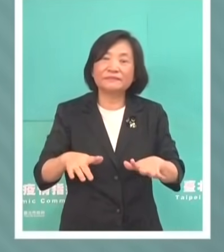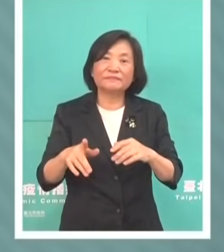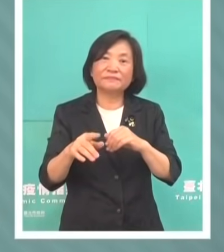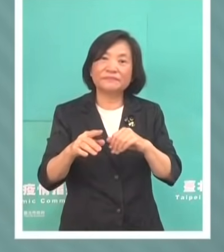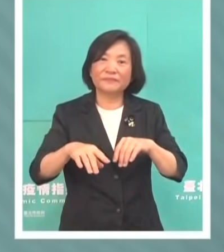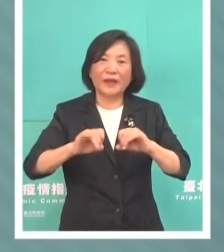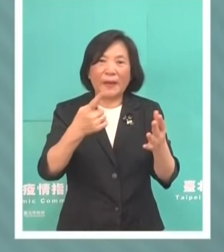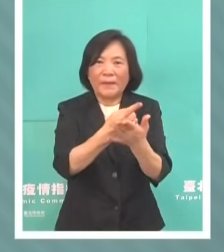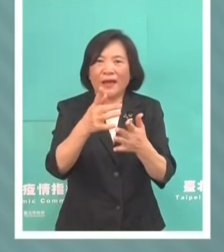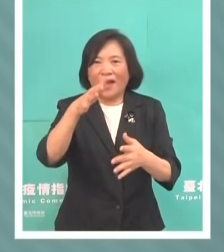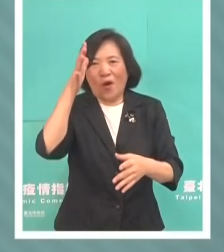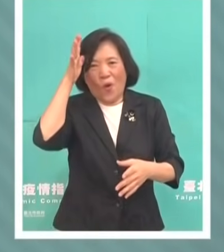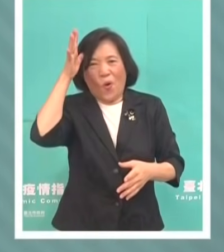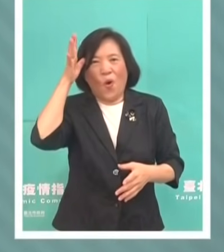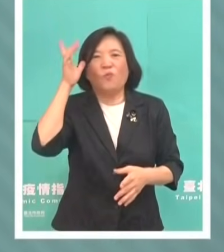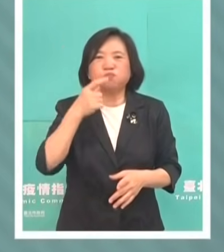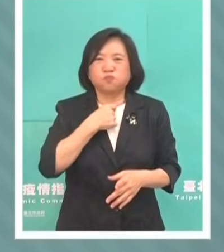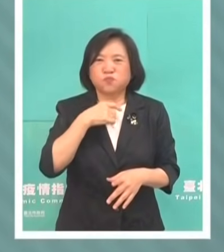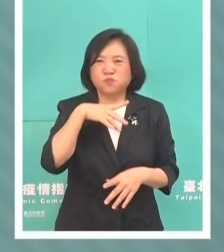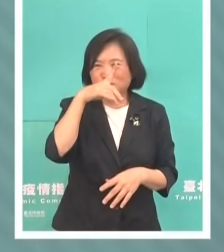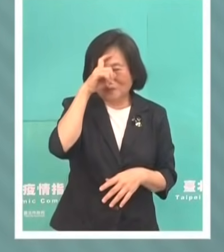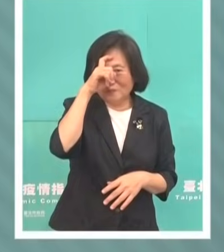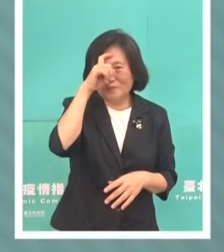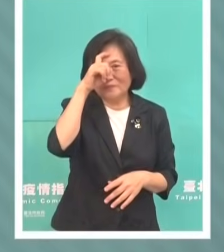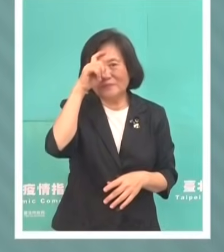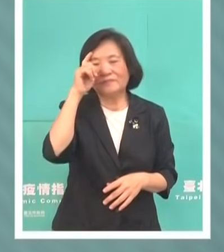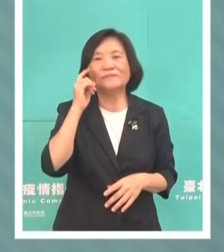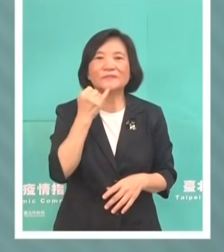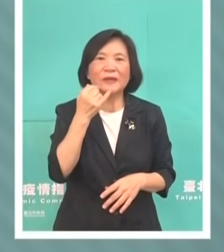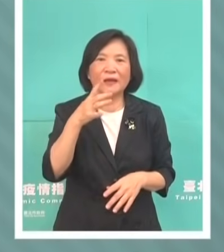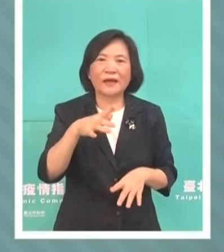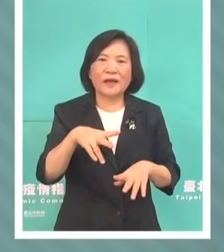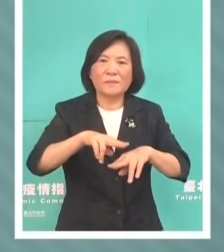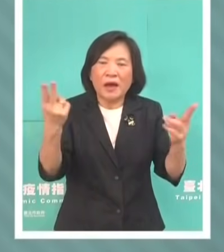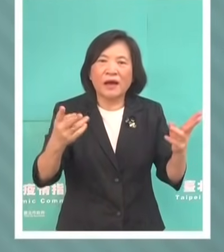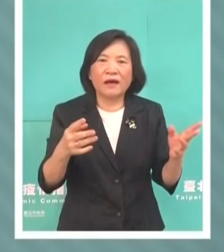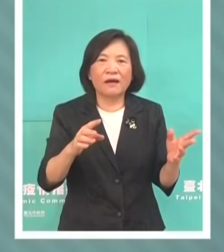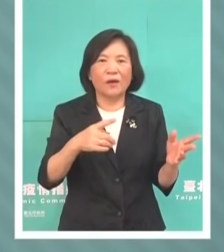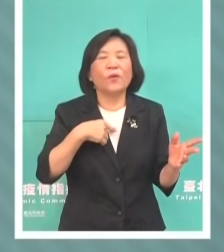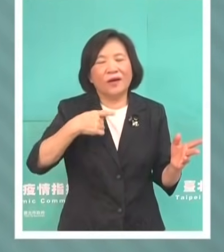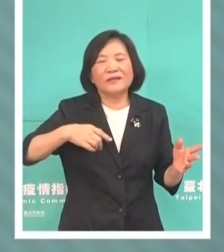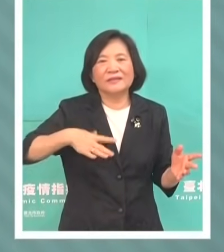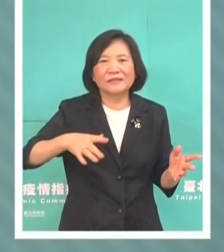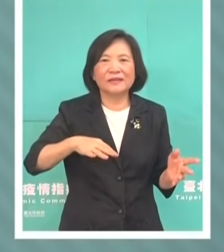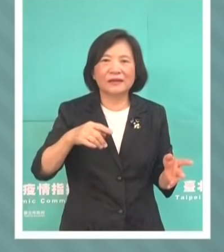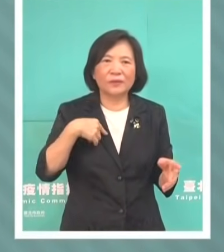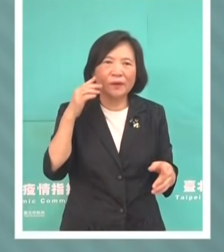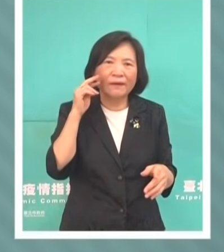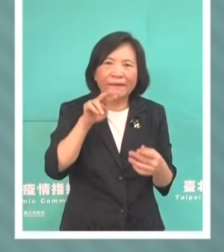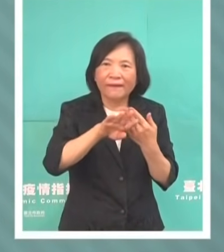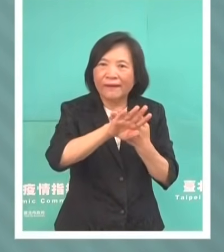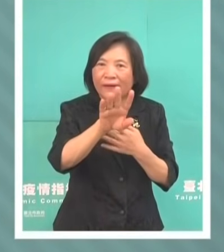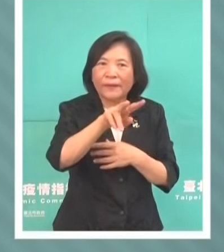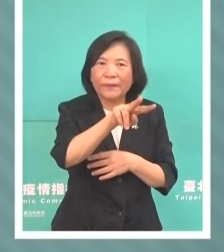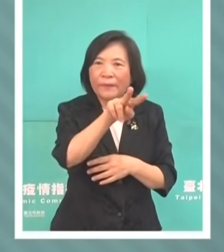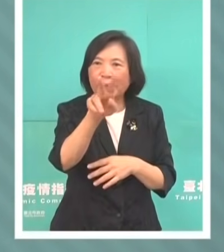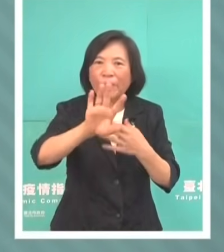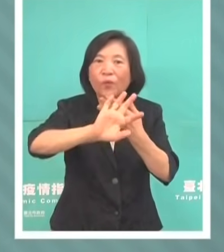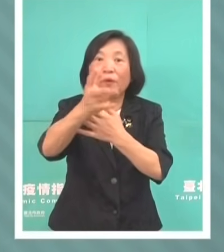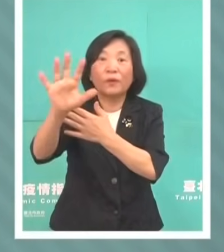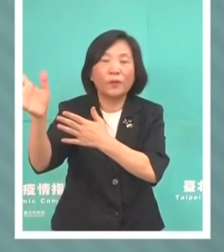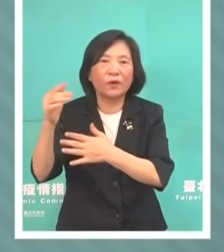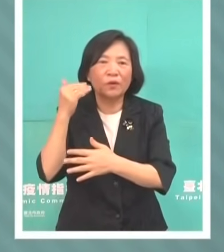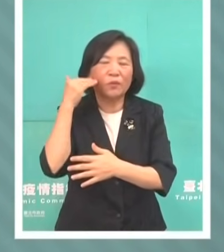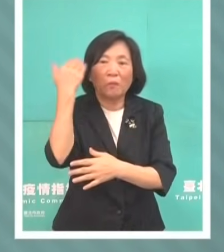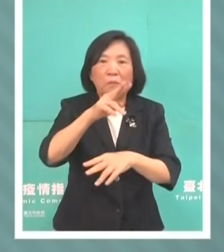家都很期待，我也知道了，但是环顾你知道哈，其他国家你知道哈。如果